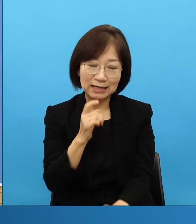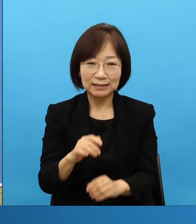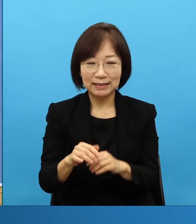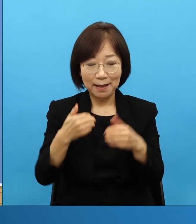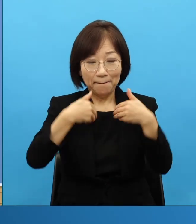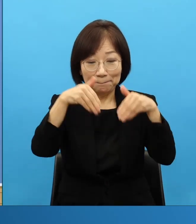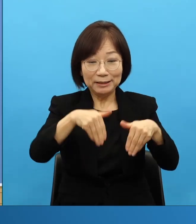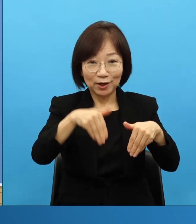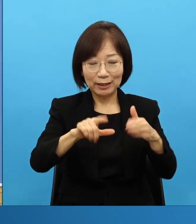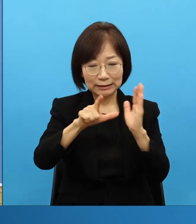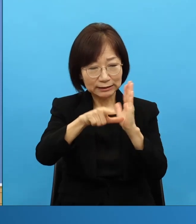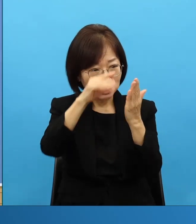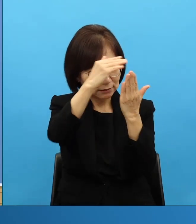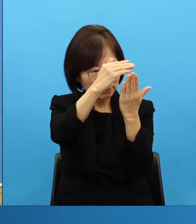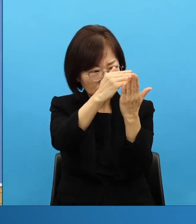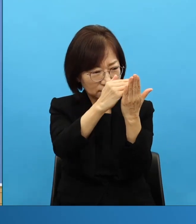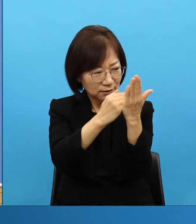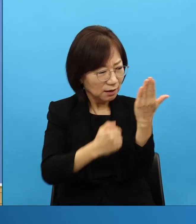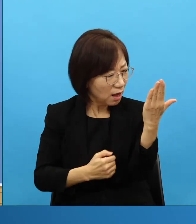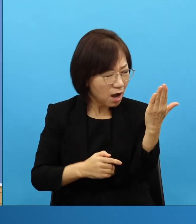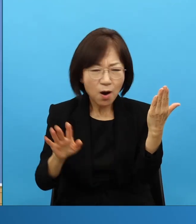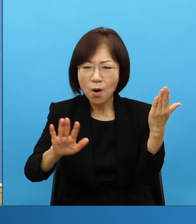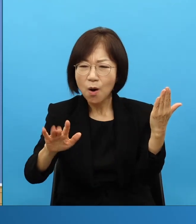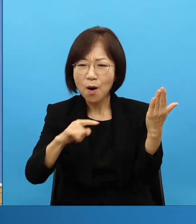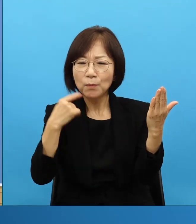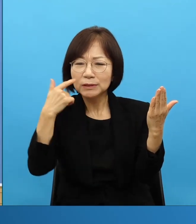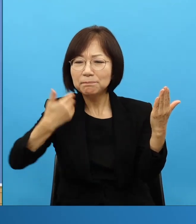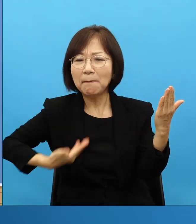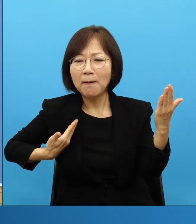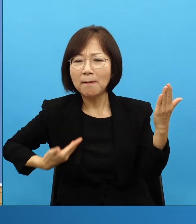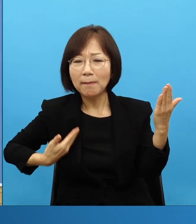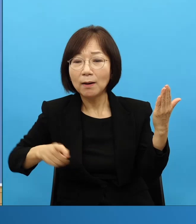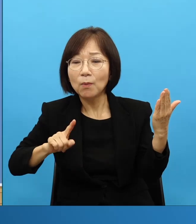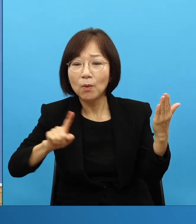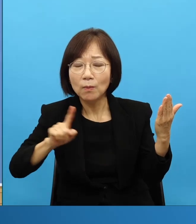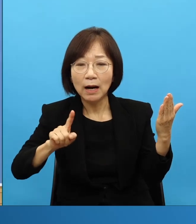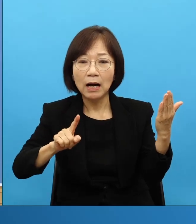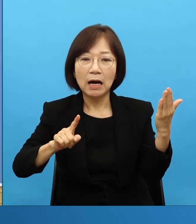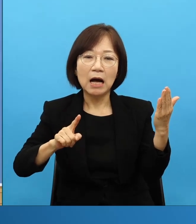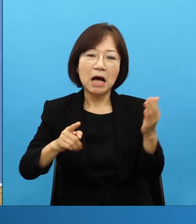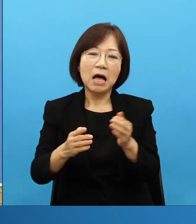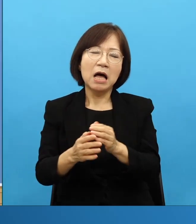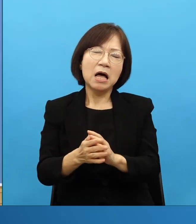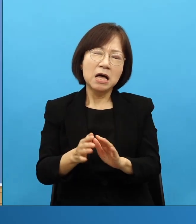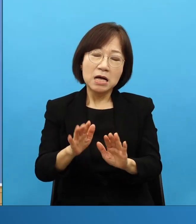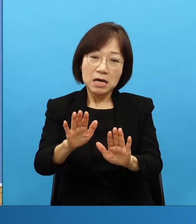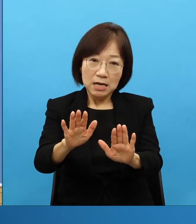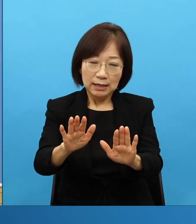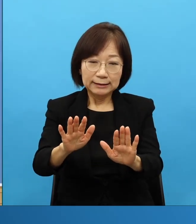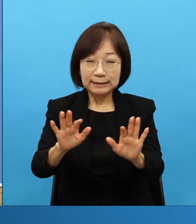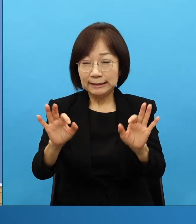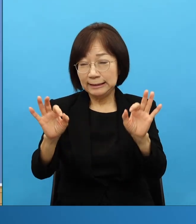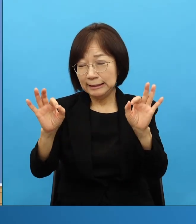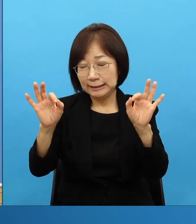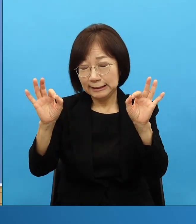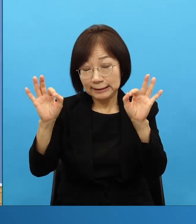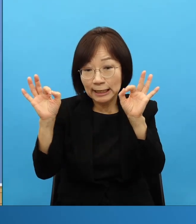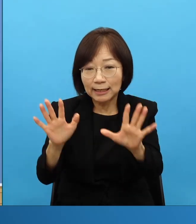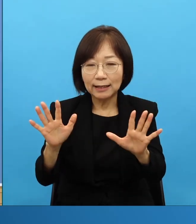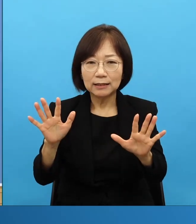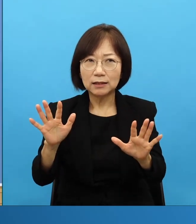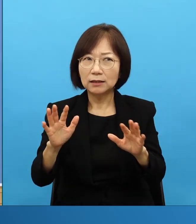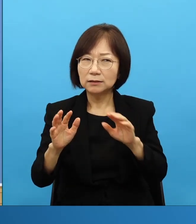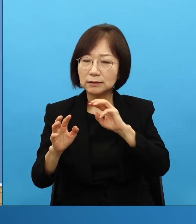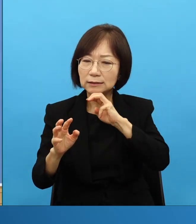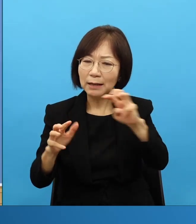짜져 있는데 그렇잖아요. 아, 무슨 내용입니까? 뭐 말씀하셔서 뭐 이래 하니까 겨우겨우 사정에 와서 진짜로 1분도 아니라 30초 내가 딱 주고